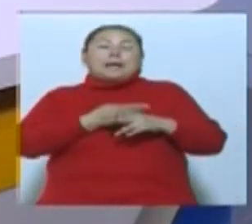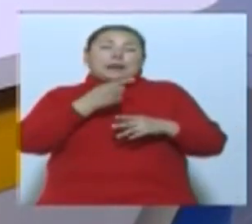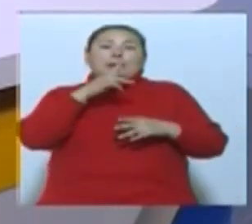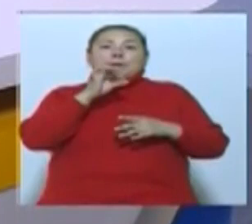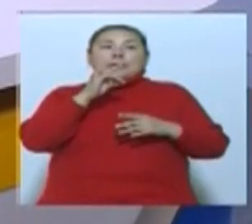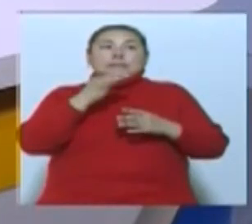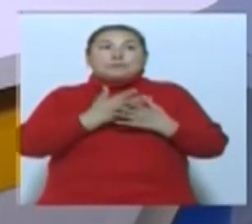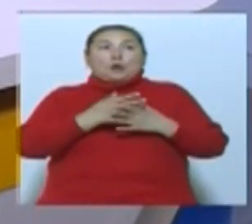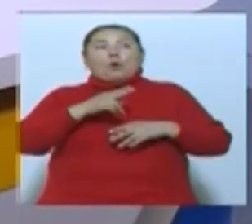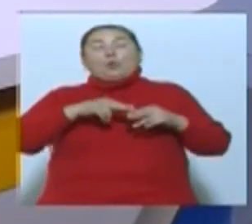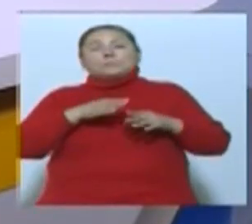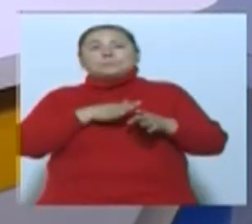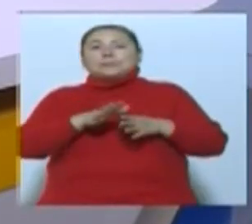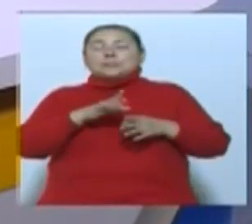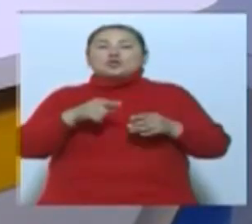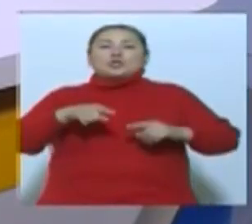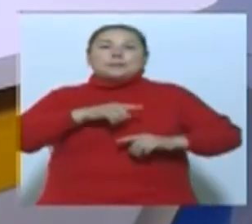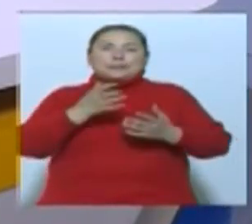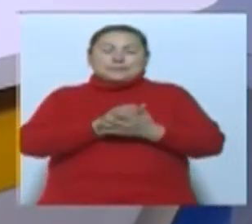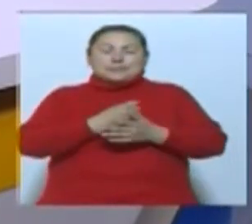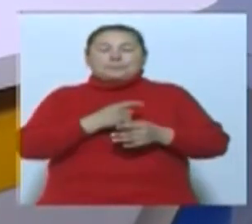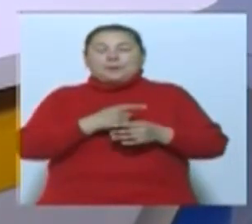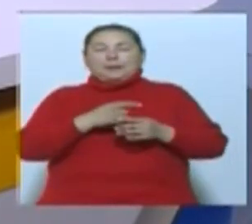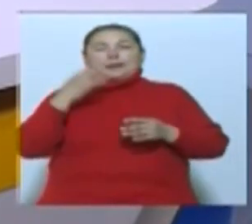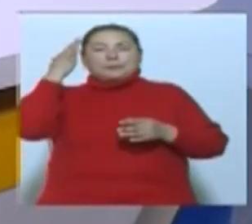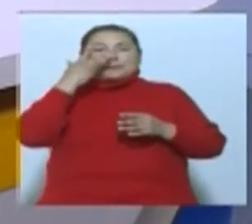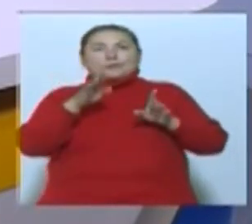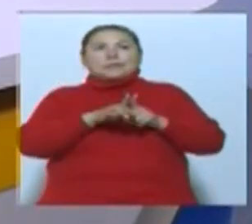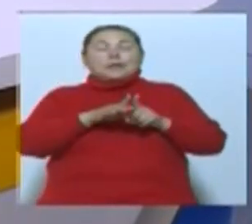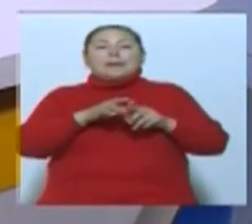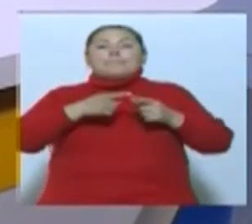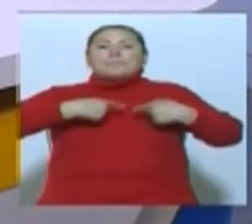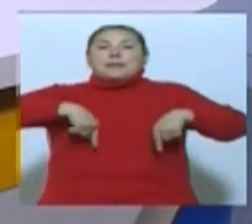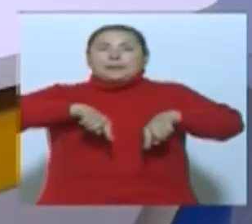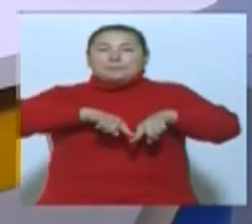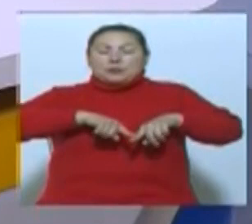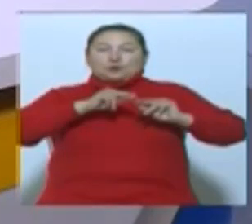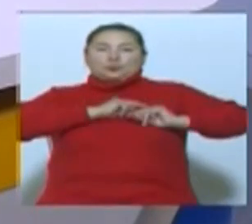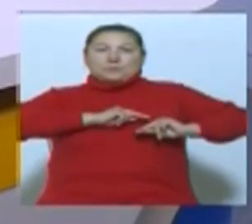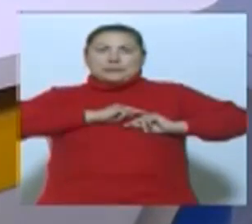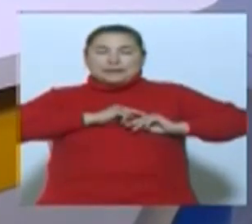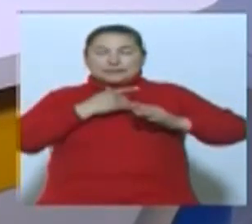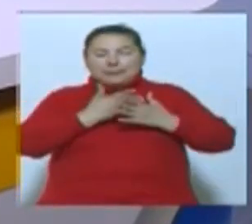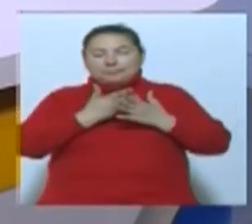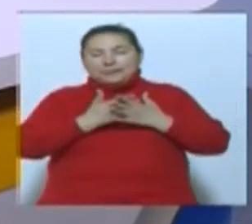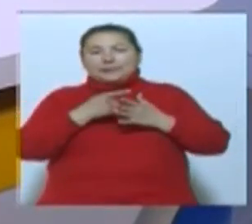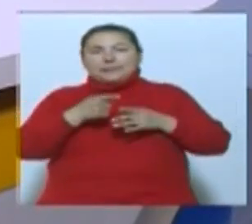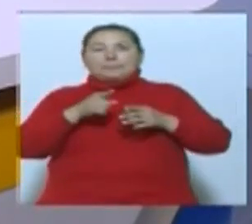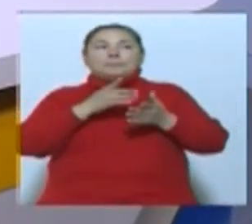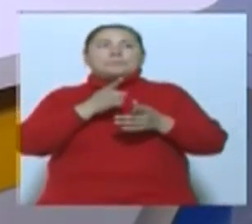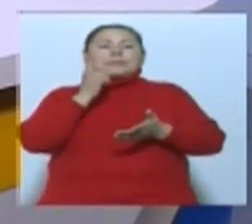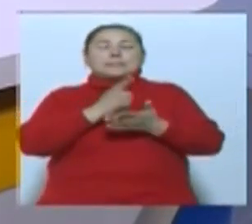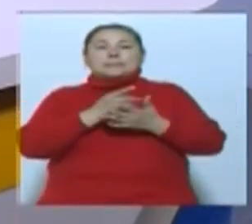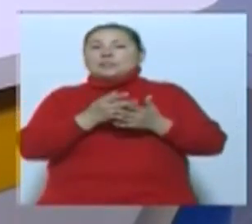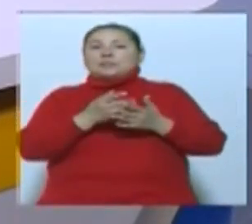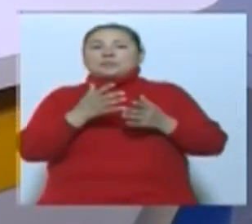кооперативтің жұмысына көңілі толмайтынын жеткізіп, арнамызға шағымданды. Айтуларынша, мекеме өкілдері жұмысына салғырт қарап жүктелген міндеттерін дұрыс